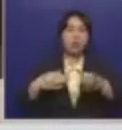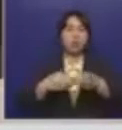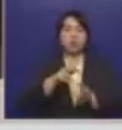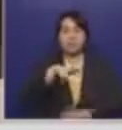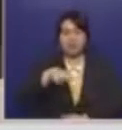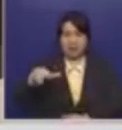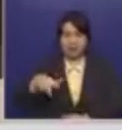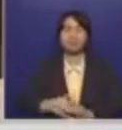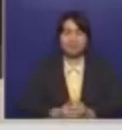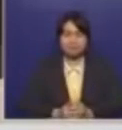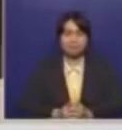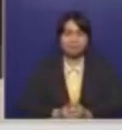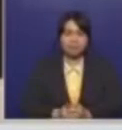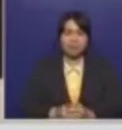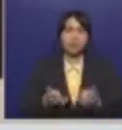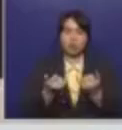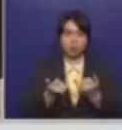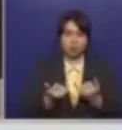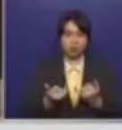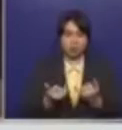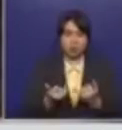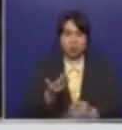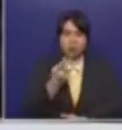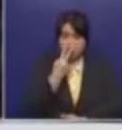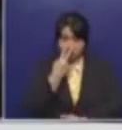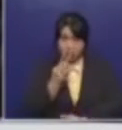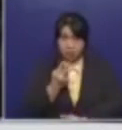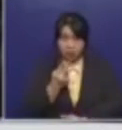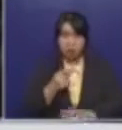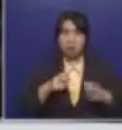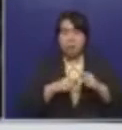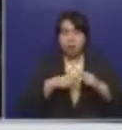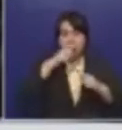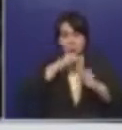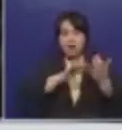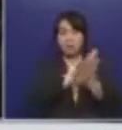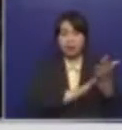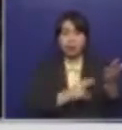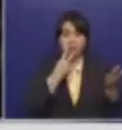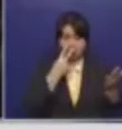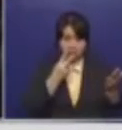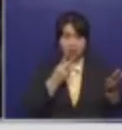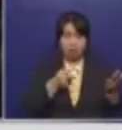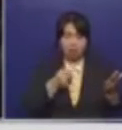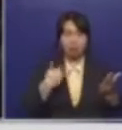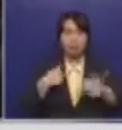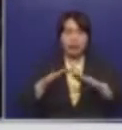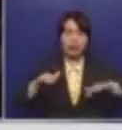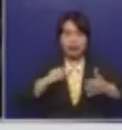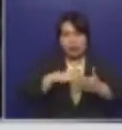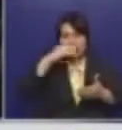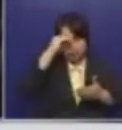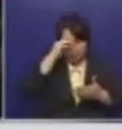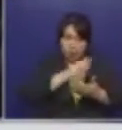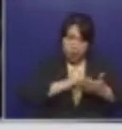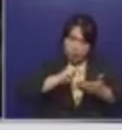ธานคะวันนี้ท่านเห็นนะคะว่าสถานการณ์บ้านเมืองตอนนี้เราเป็นยังไงมีนักศึกษาและพี่น้องประชาชนจำ